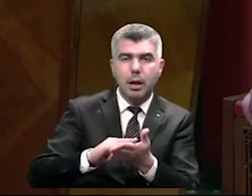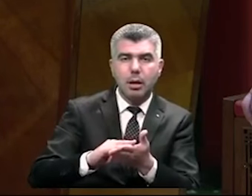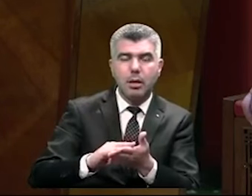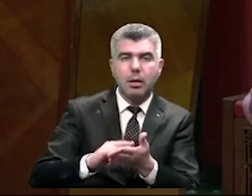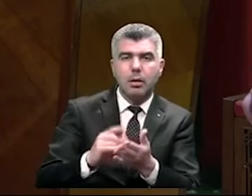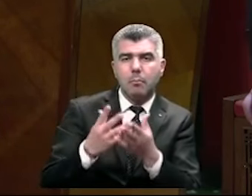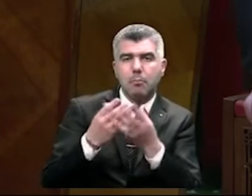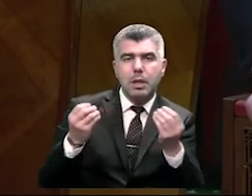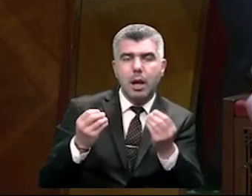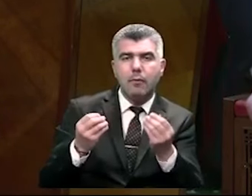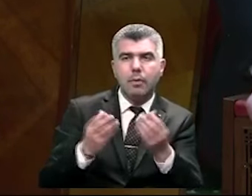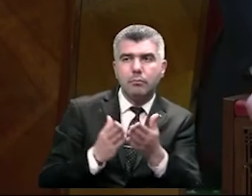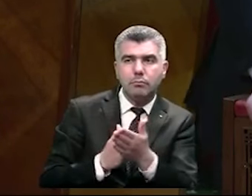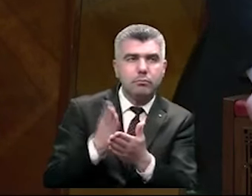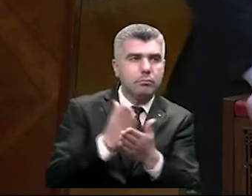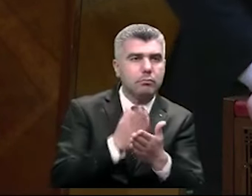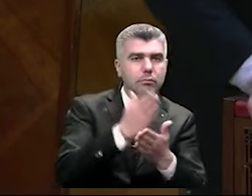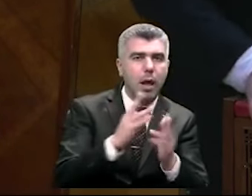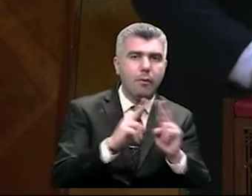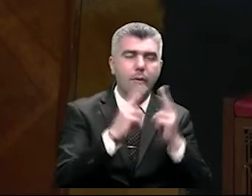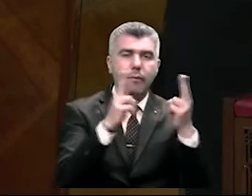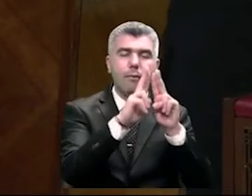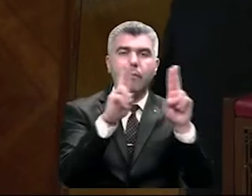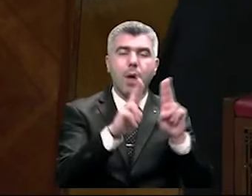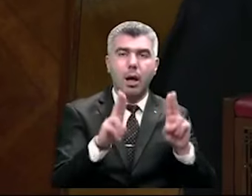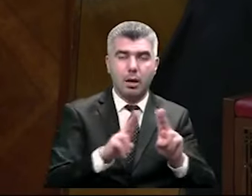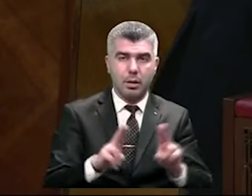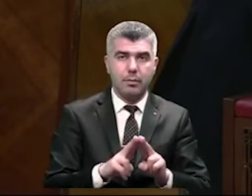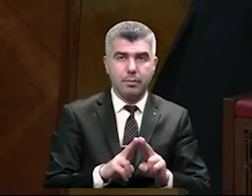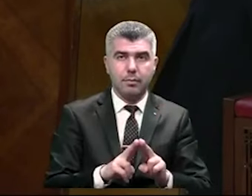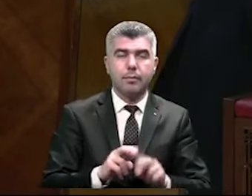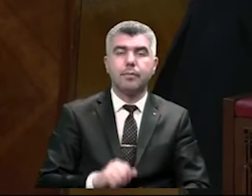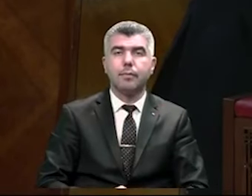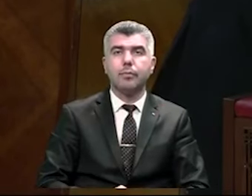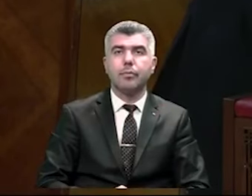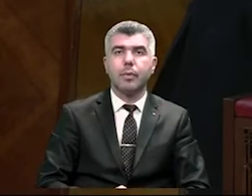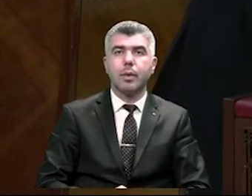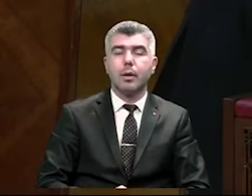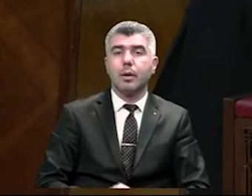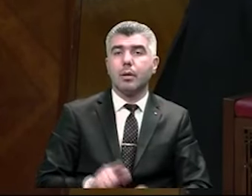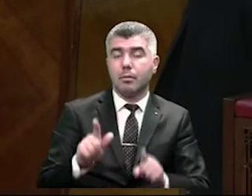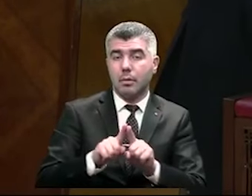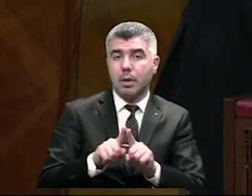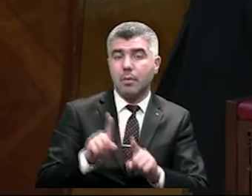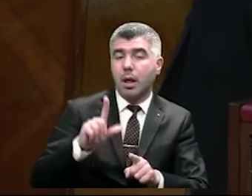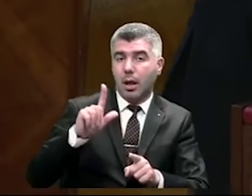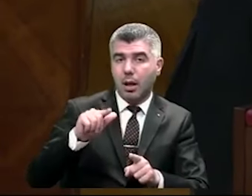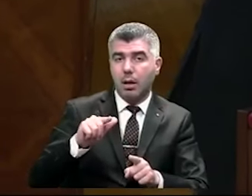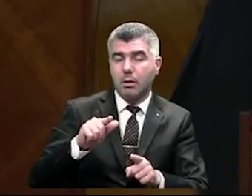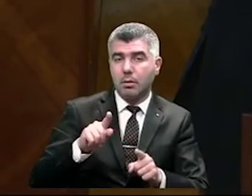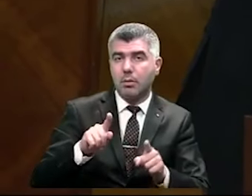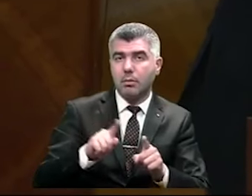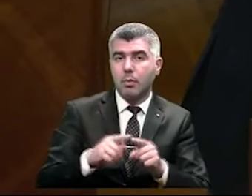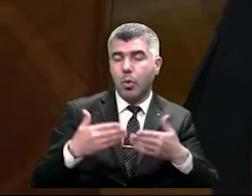تحسين الربط الدولي المغرب لانه جوده التنقل تبدا ايضا ب يعني وجود الوسائل ديال النقل